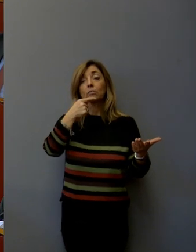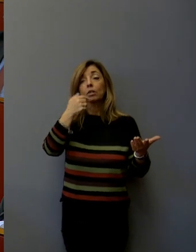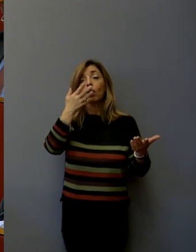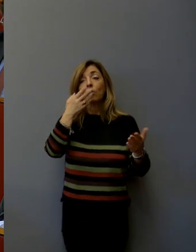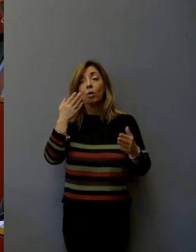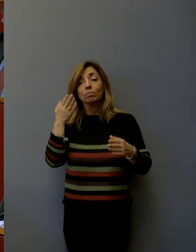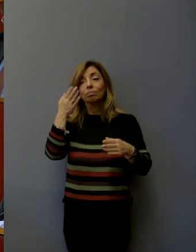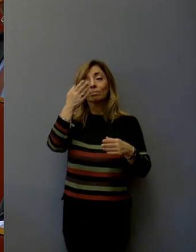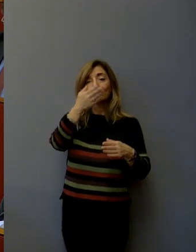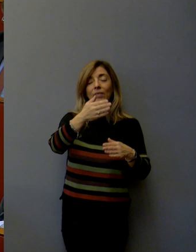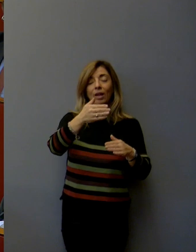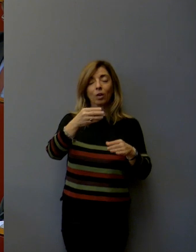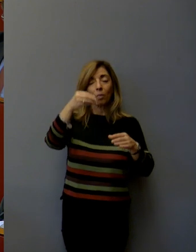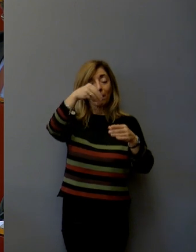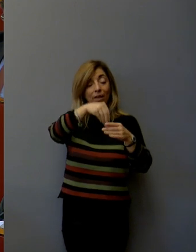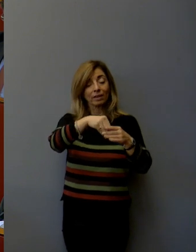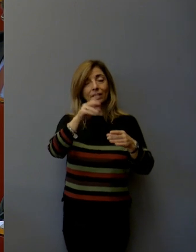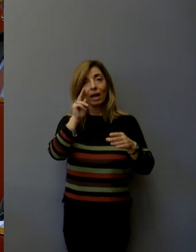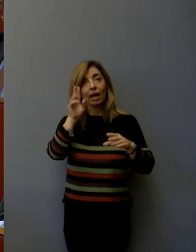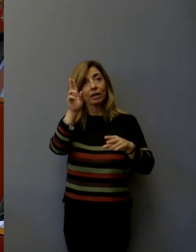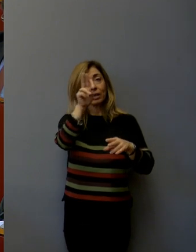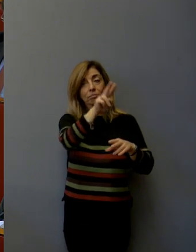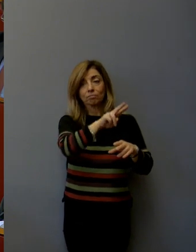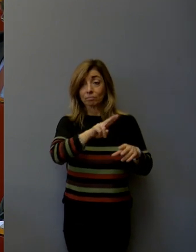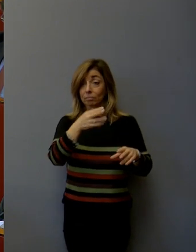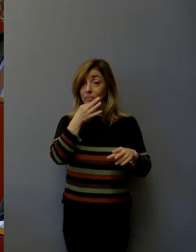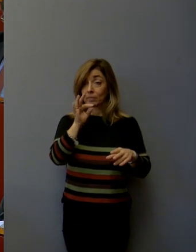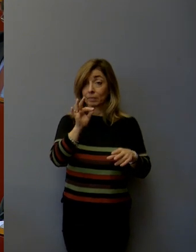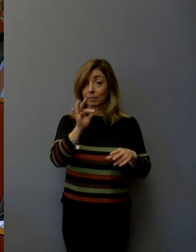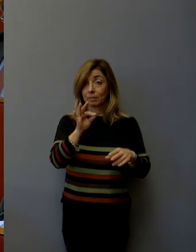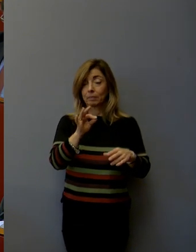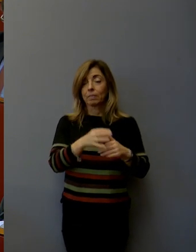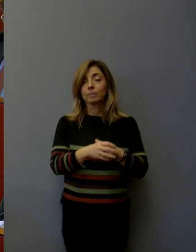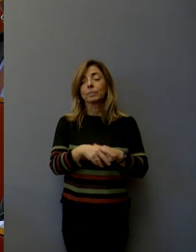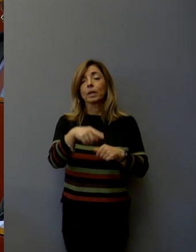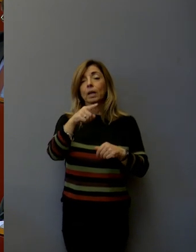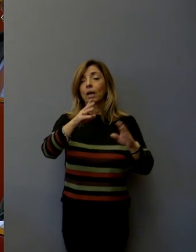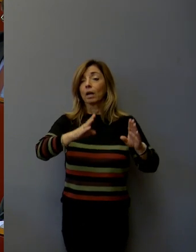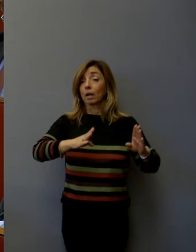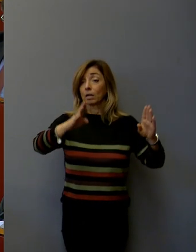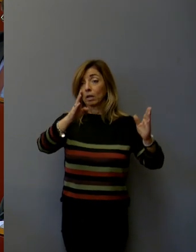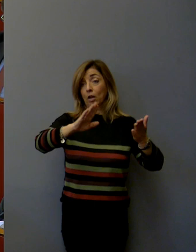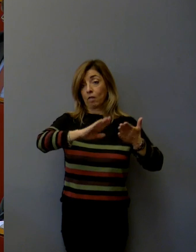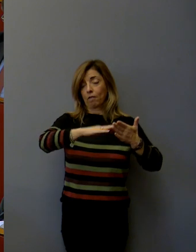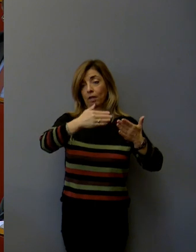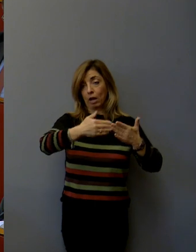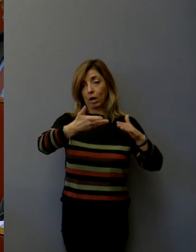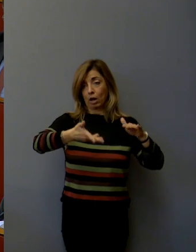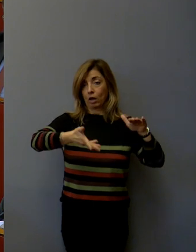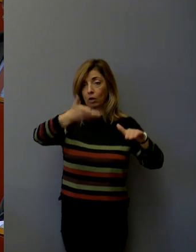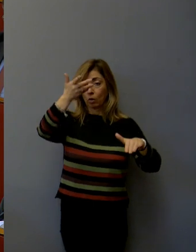belli questo immobile di così alto pregio non può utilizzare gli